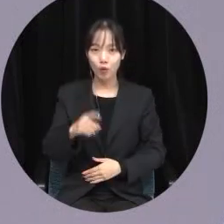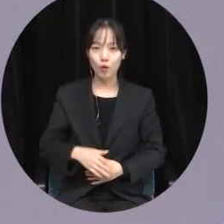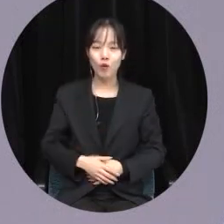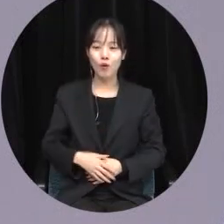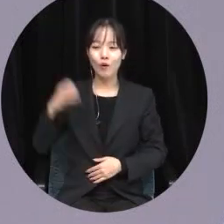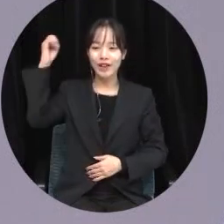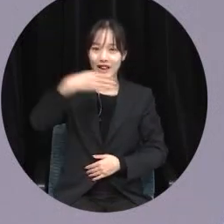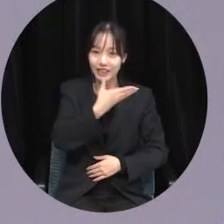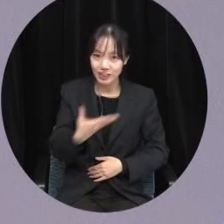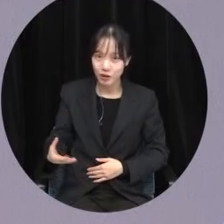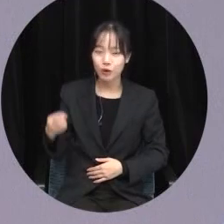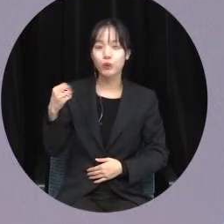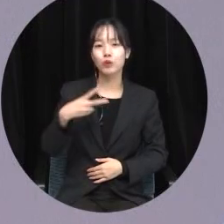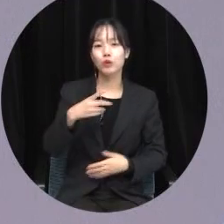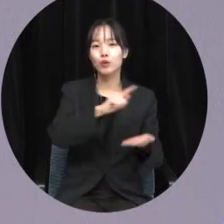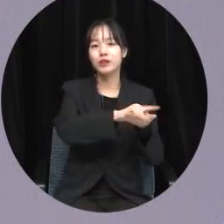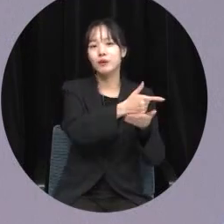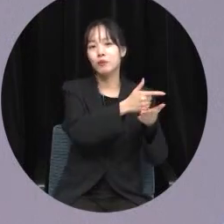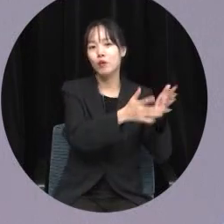따라서